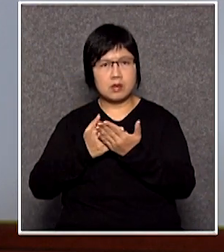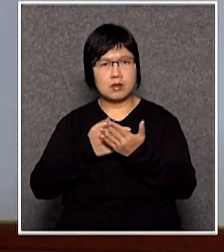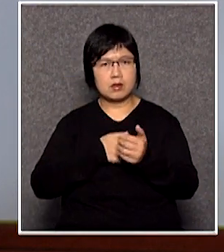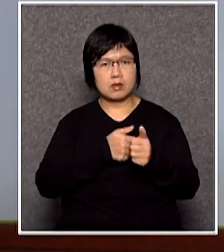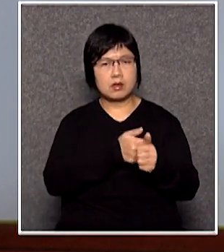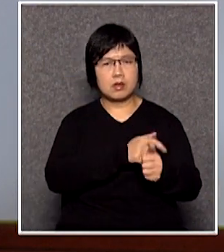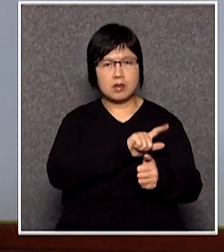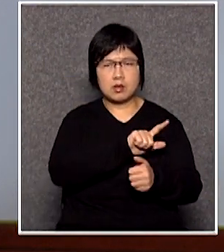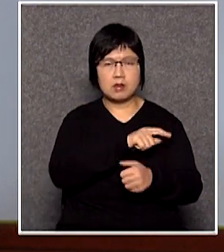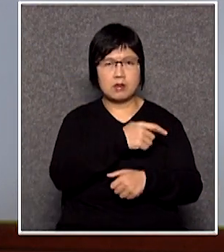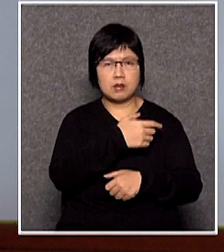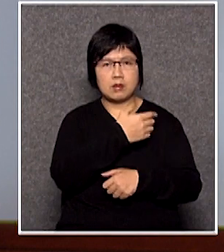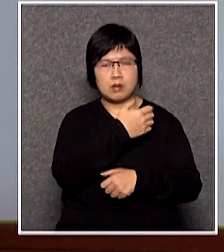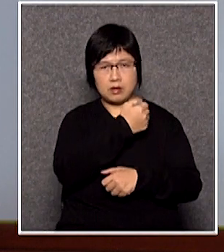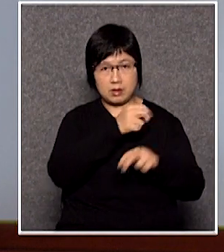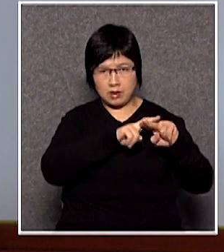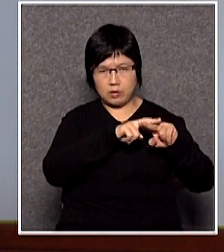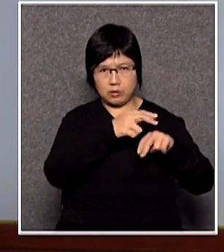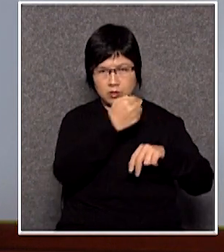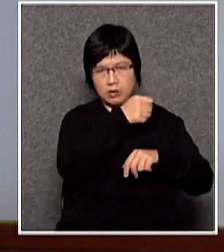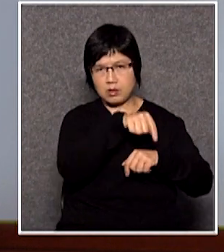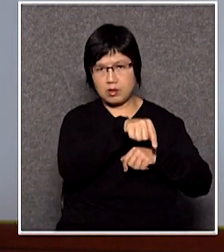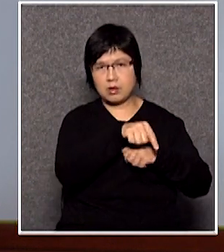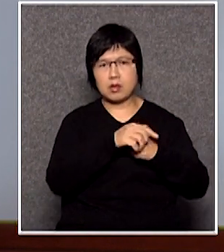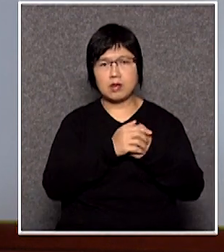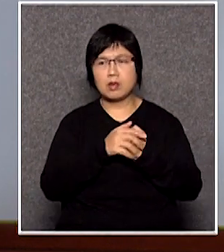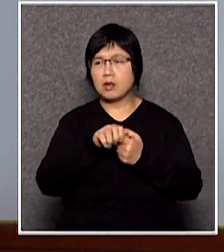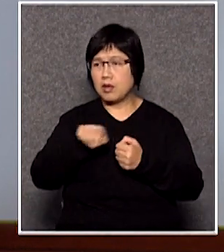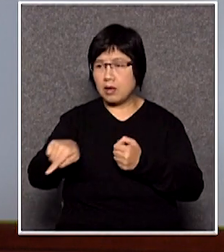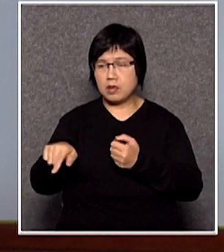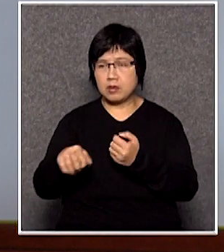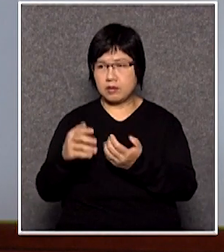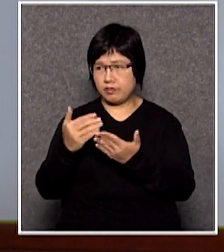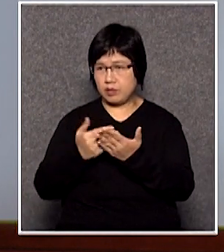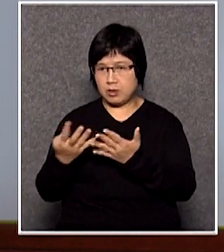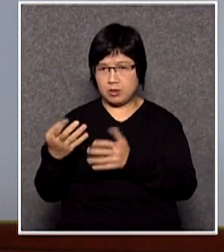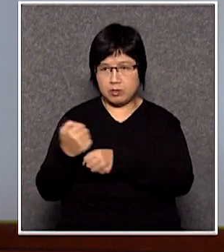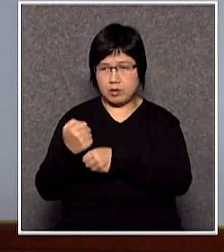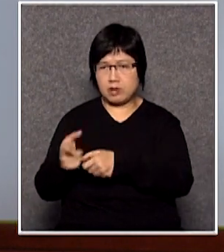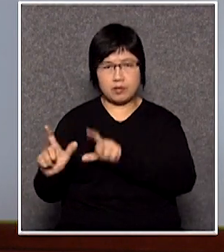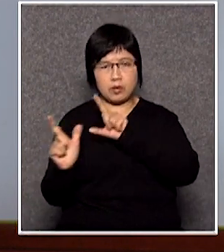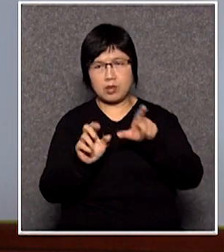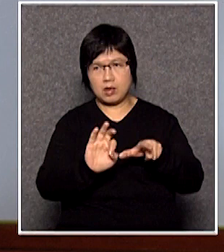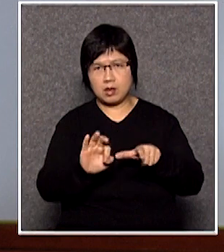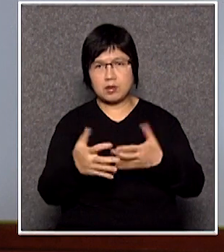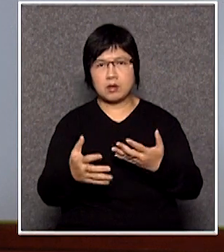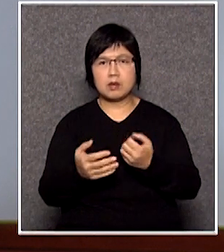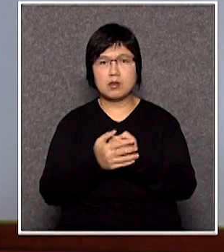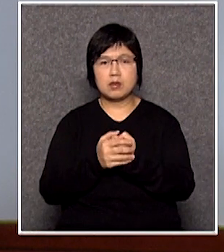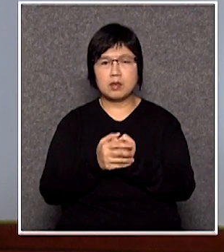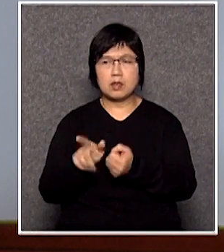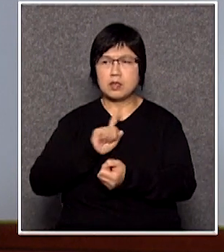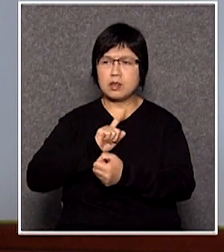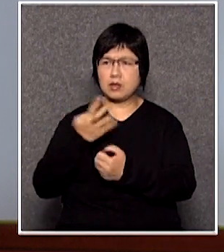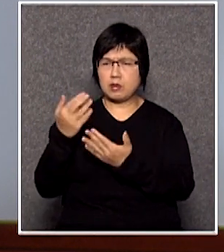克強總理嗰個機制，叫你喺四大機制外做嘢啊嘛，你又唔答。咁而家你自己個四大